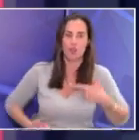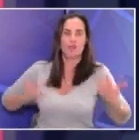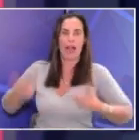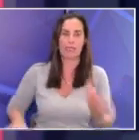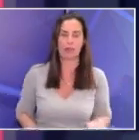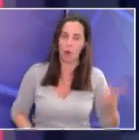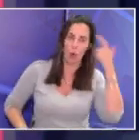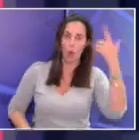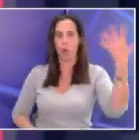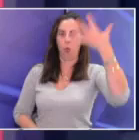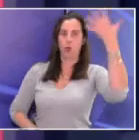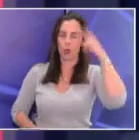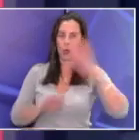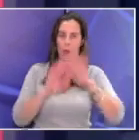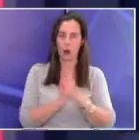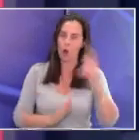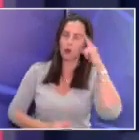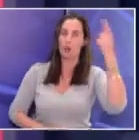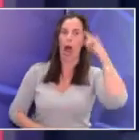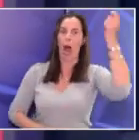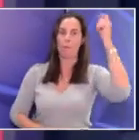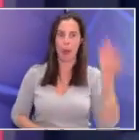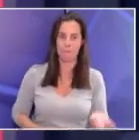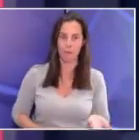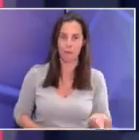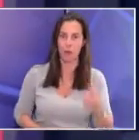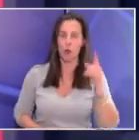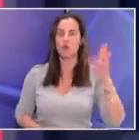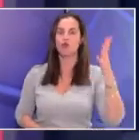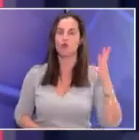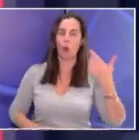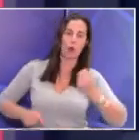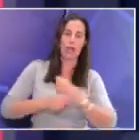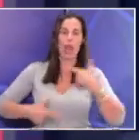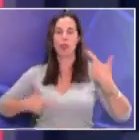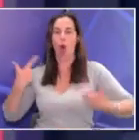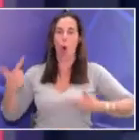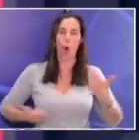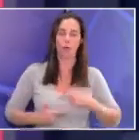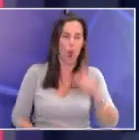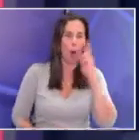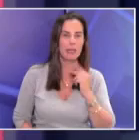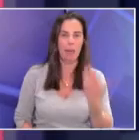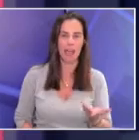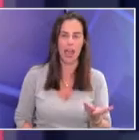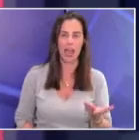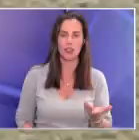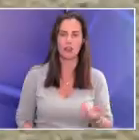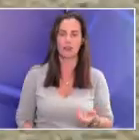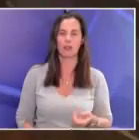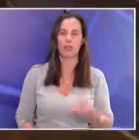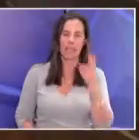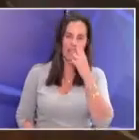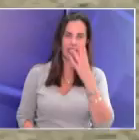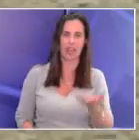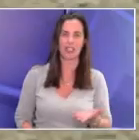שחצנים, שחושבים שהם יודעים הכל, שחושבים שהם חכמים גדולים, שעולה בדאווין שלו על המליאה ולא מתבייש.